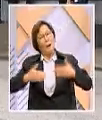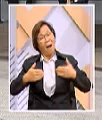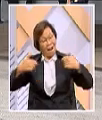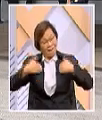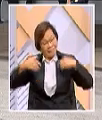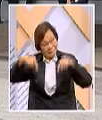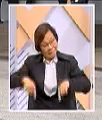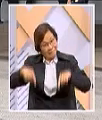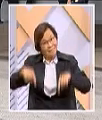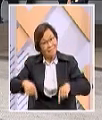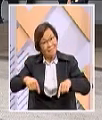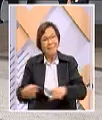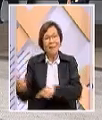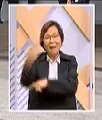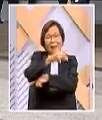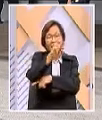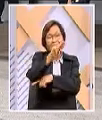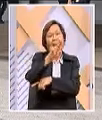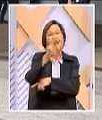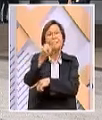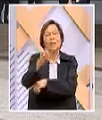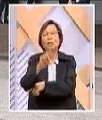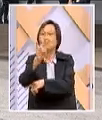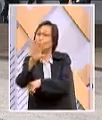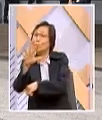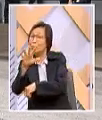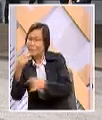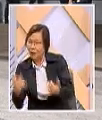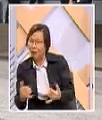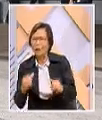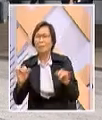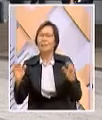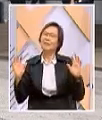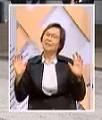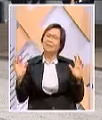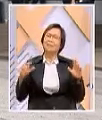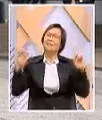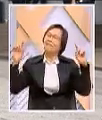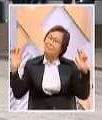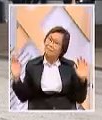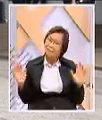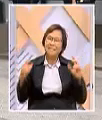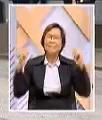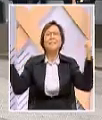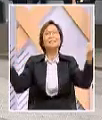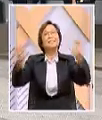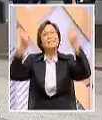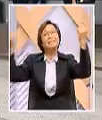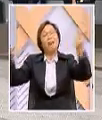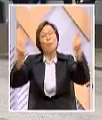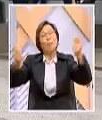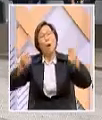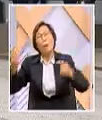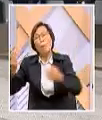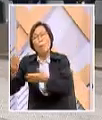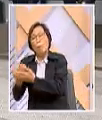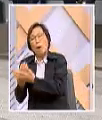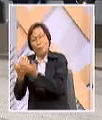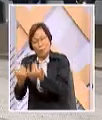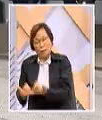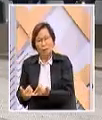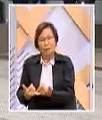sini bersama dengan hari RTM ke-75. Walaupun disambut dengan norma baru, tapi tetap mempunyai keistimewaan